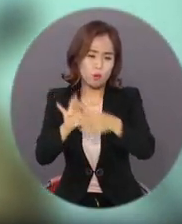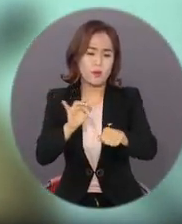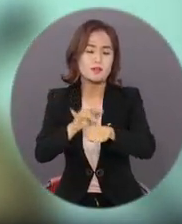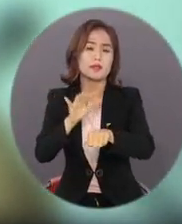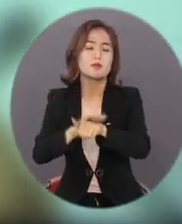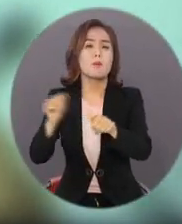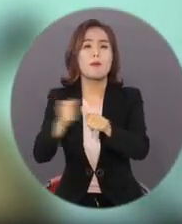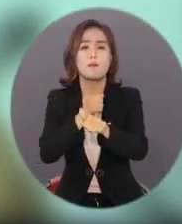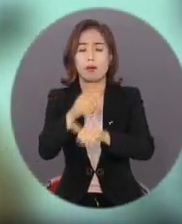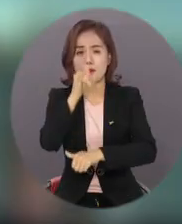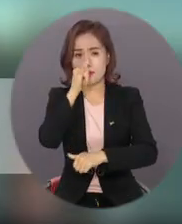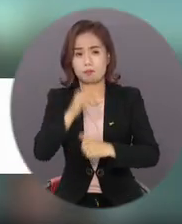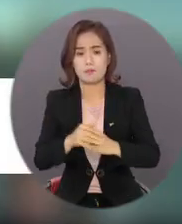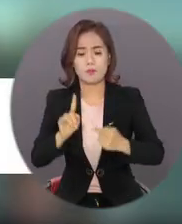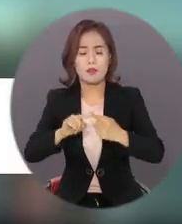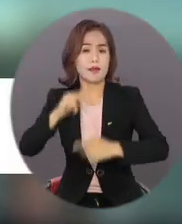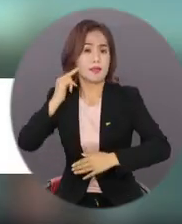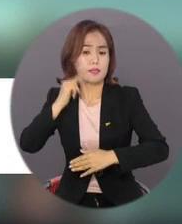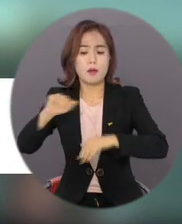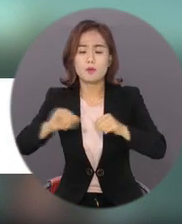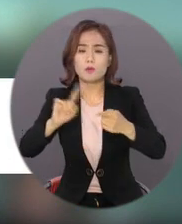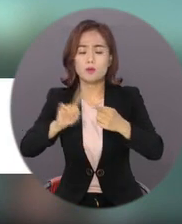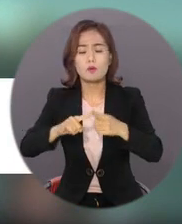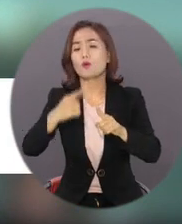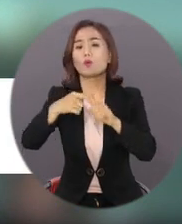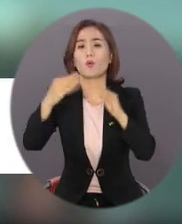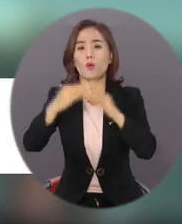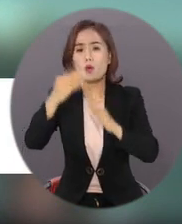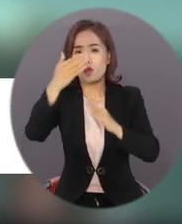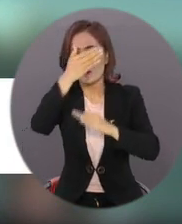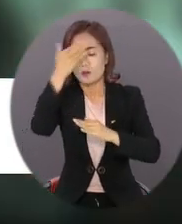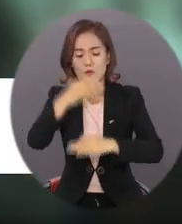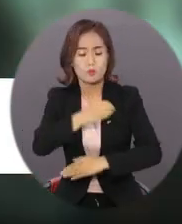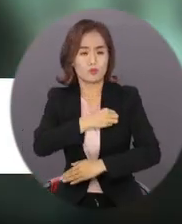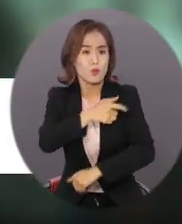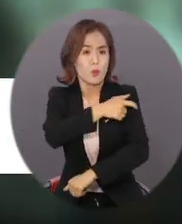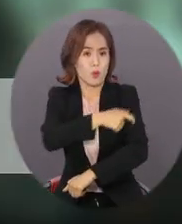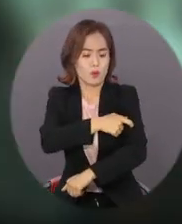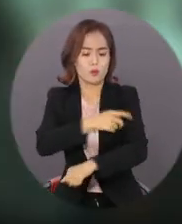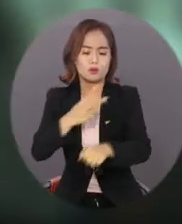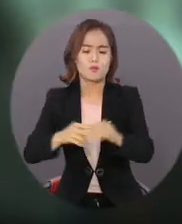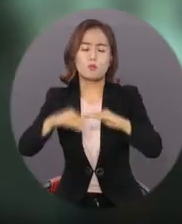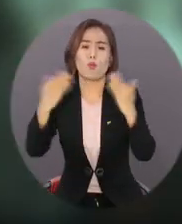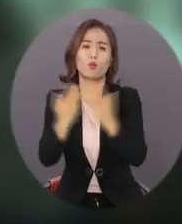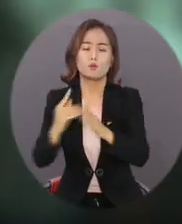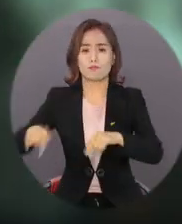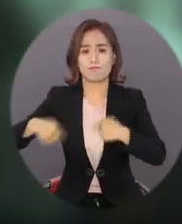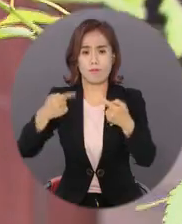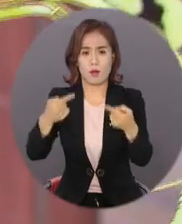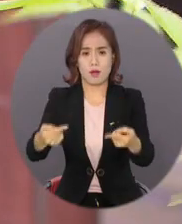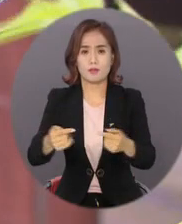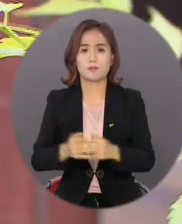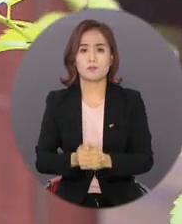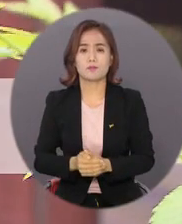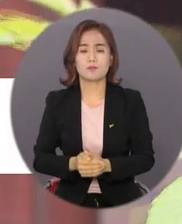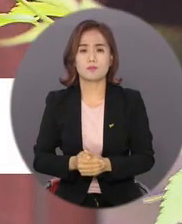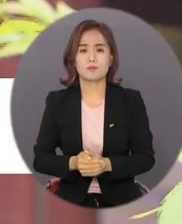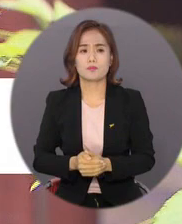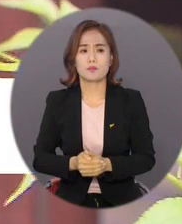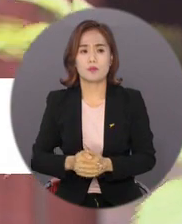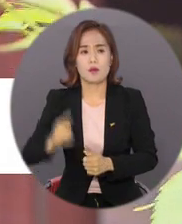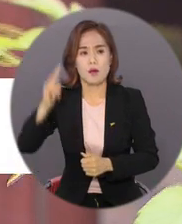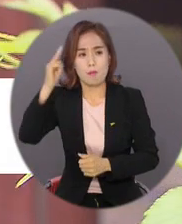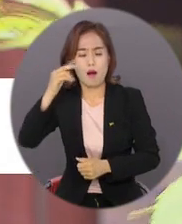가한 겁니다. 이런 가혹 행위에는 교회 청년부 회원, 집사였던 교사들도 동참했습니다. 머리를 정말